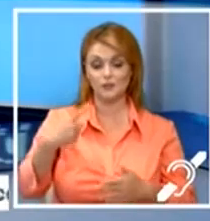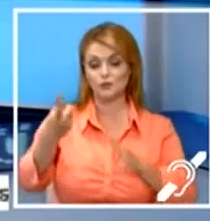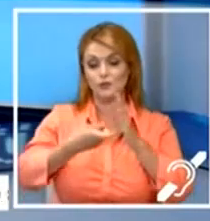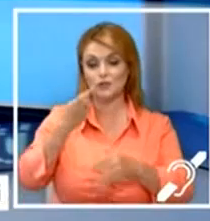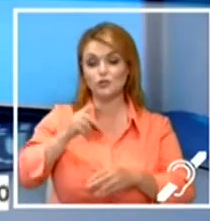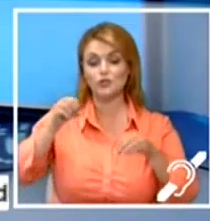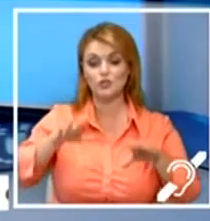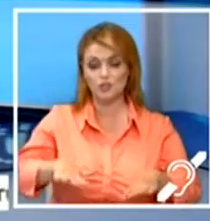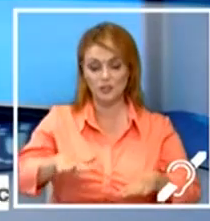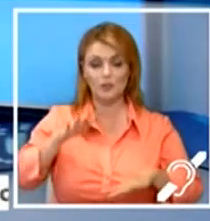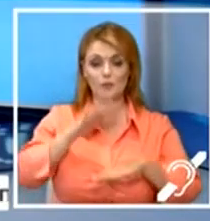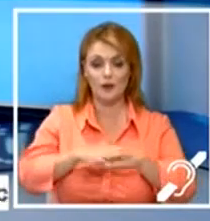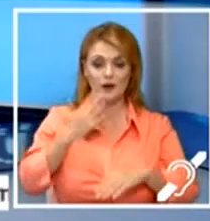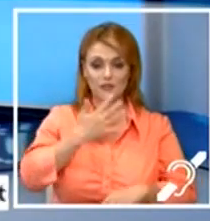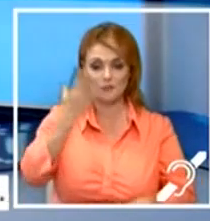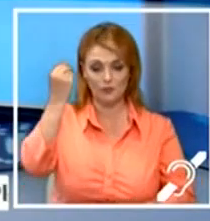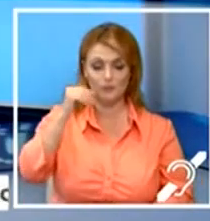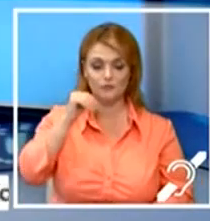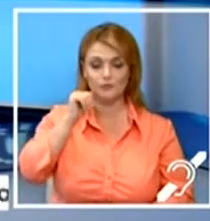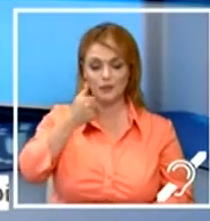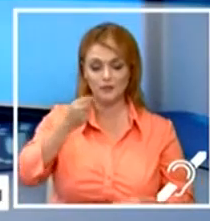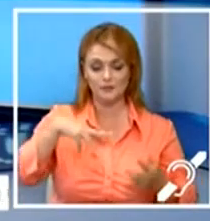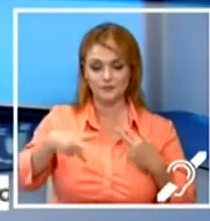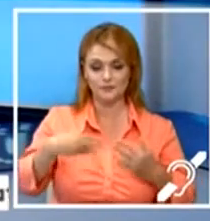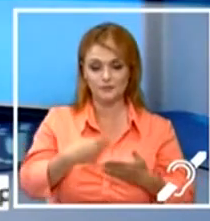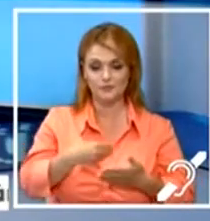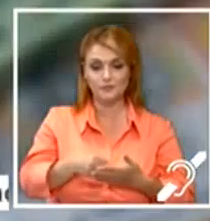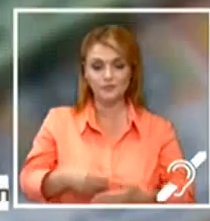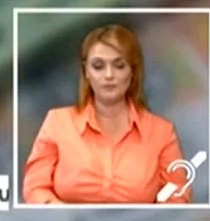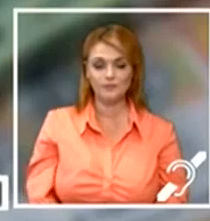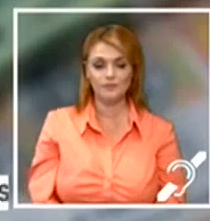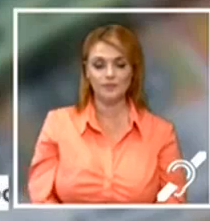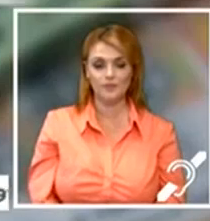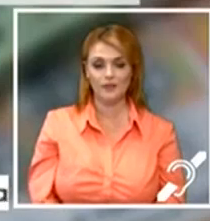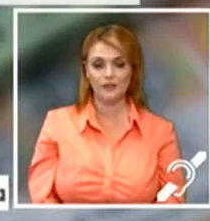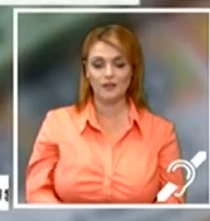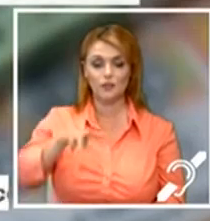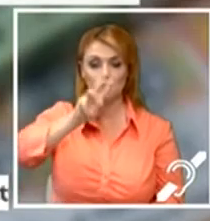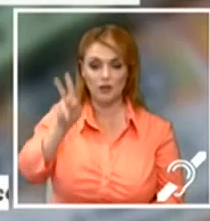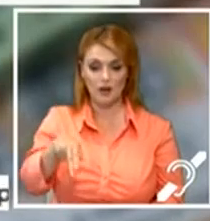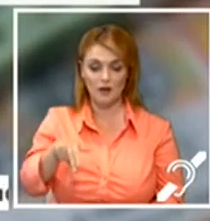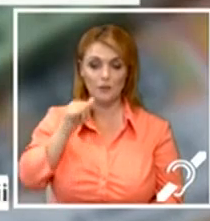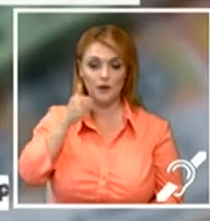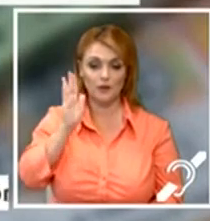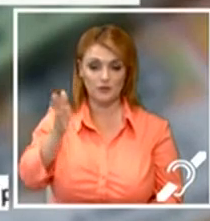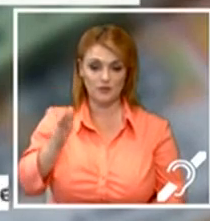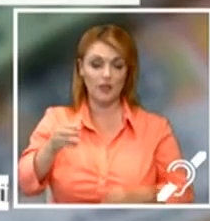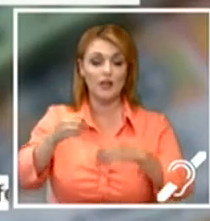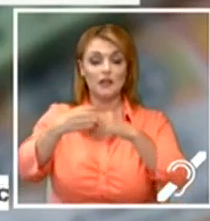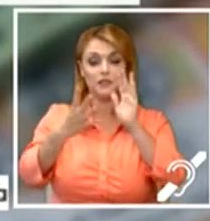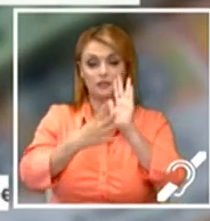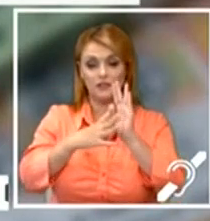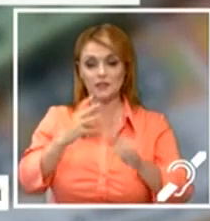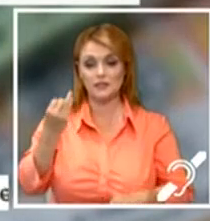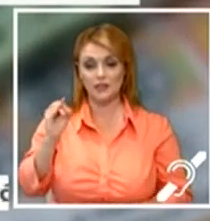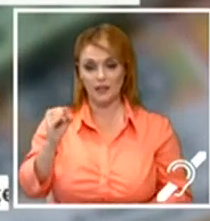cotațiile valutare stabilite pentru mâine de Banca Națională a Moldovei. Valoarea dolarului american crește la